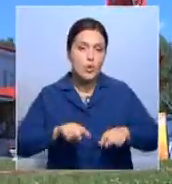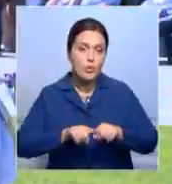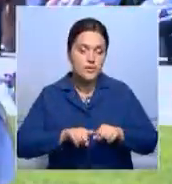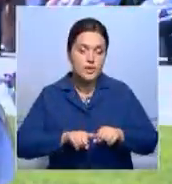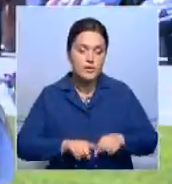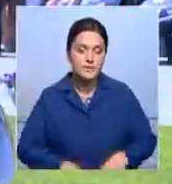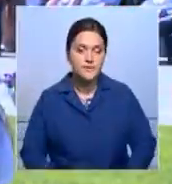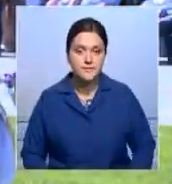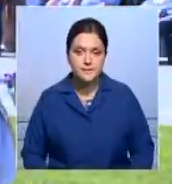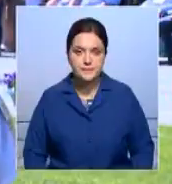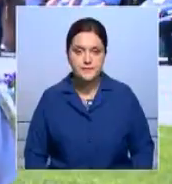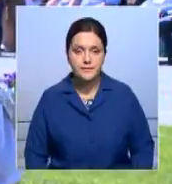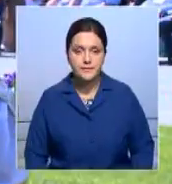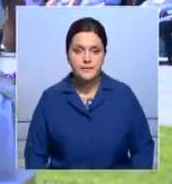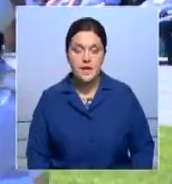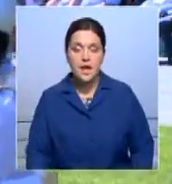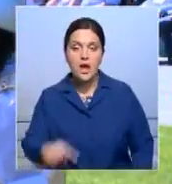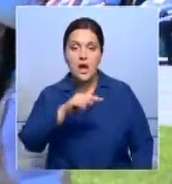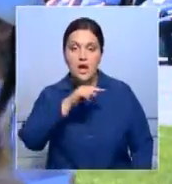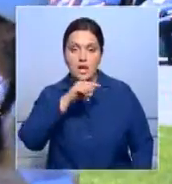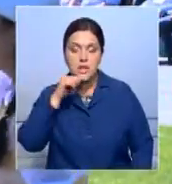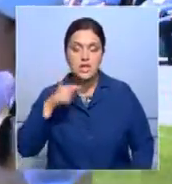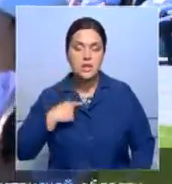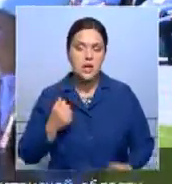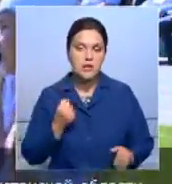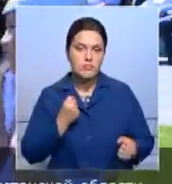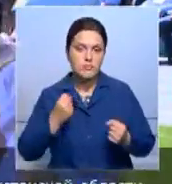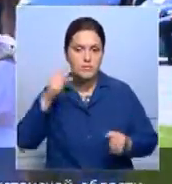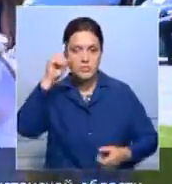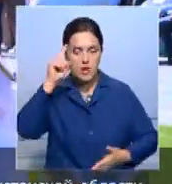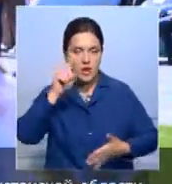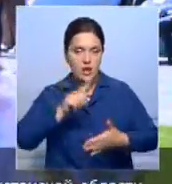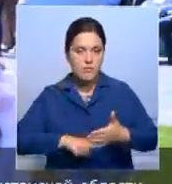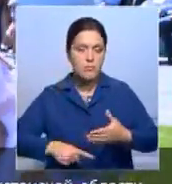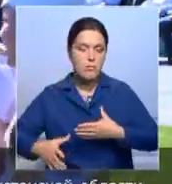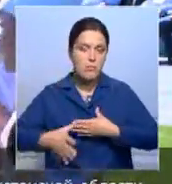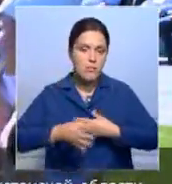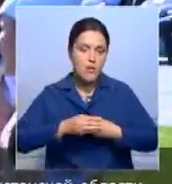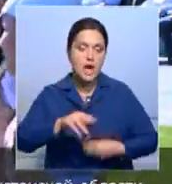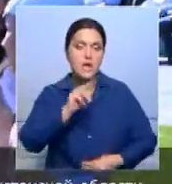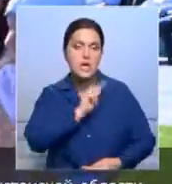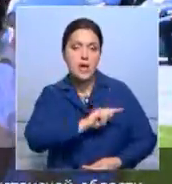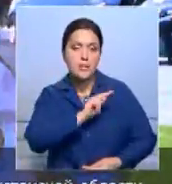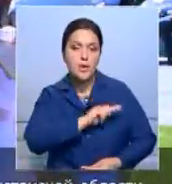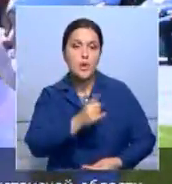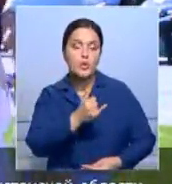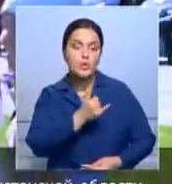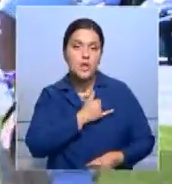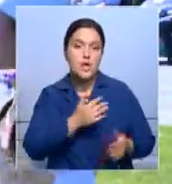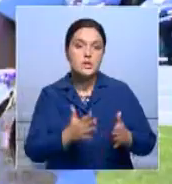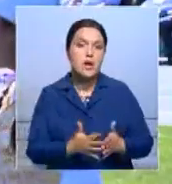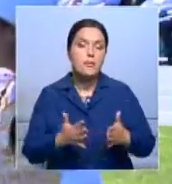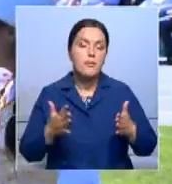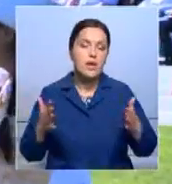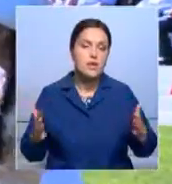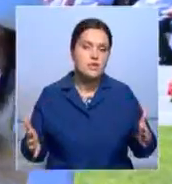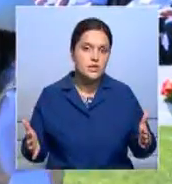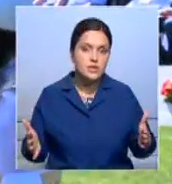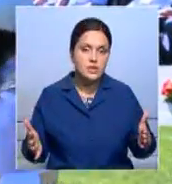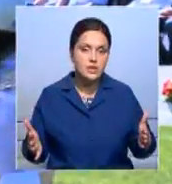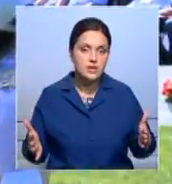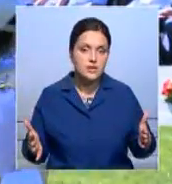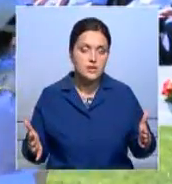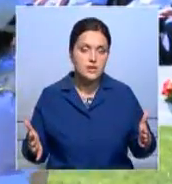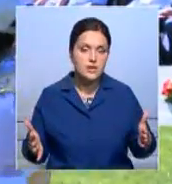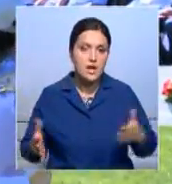власти. Россия – это наш надежный партнер. И, конечно же, у нас идут очень большие,